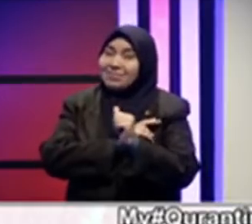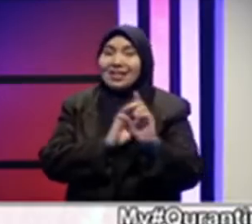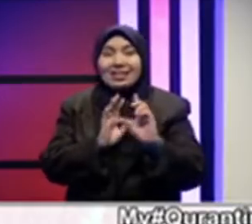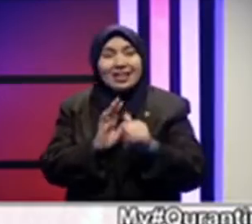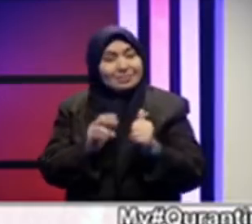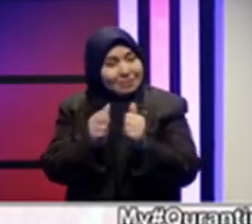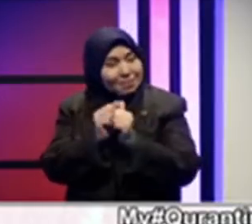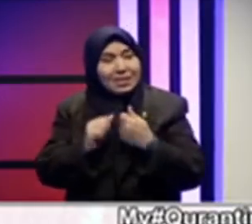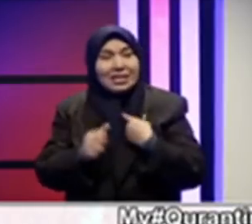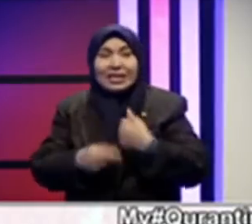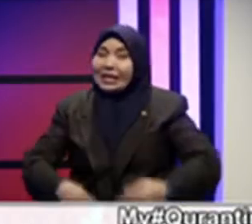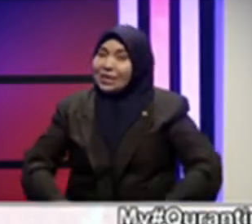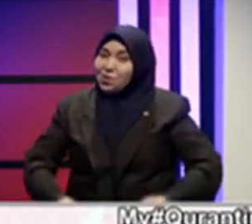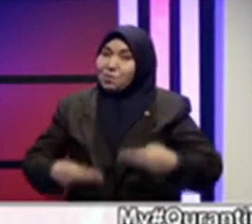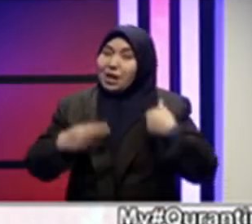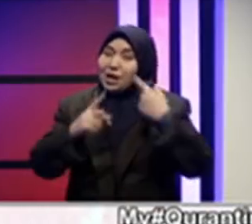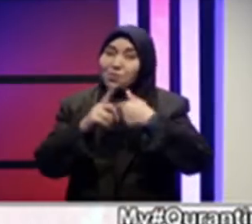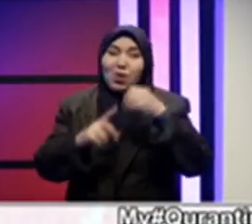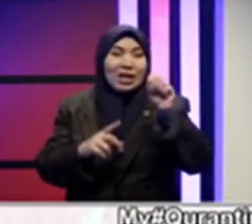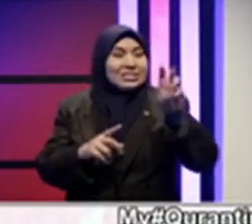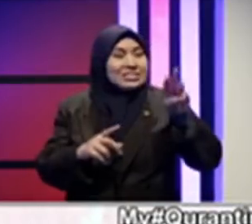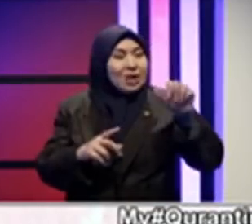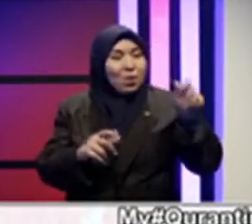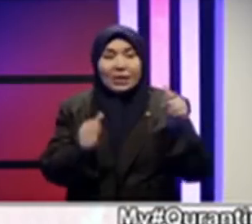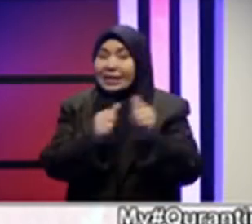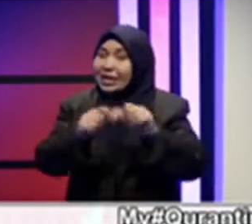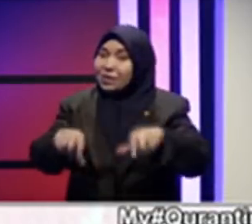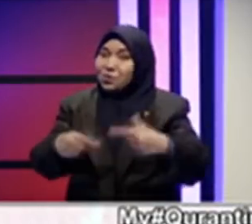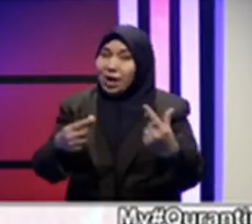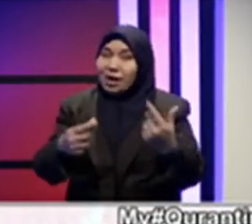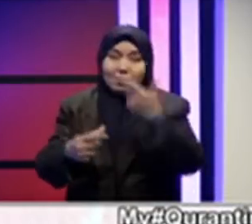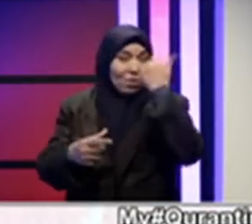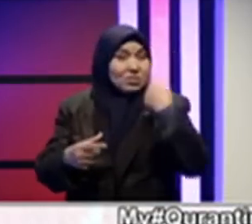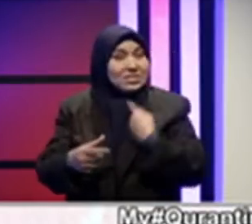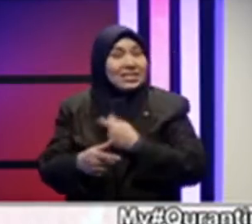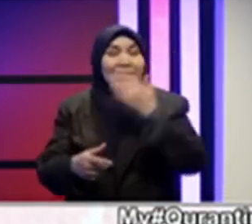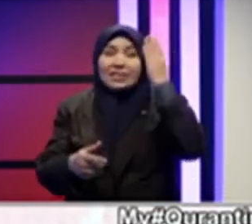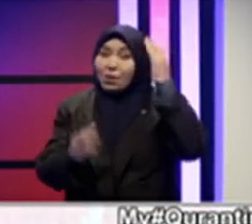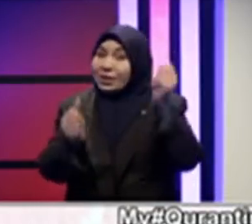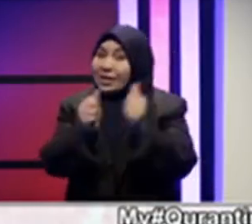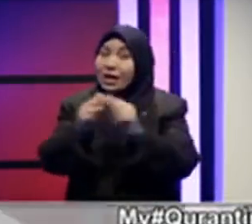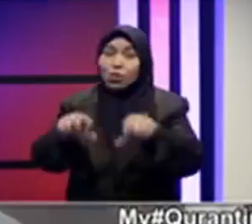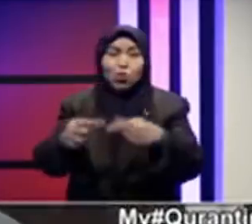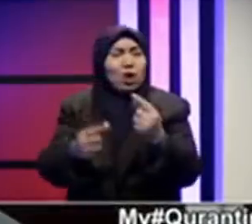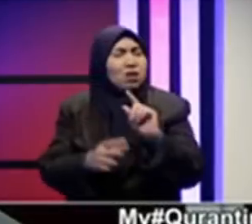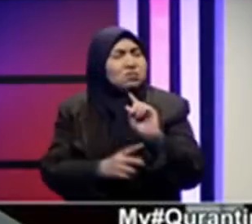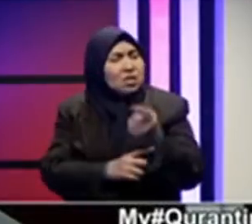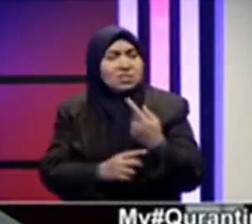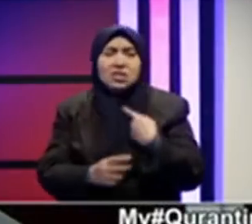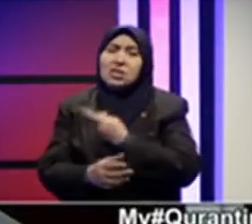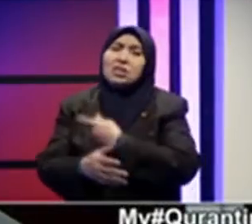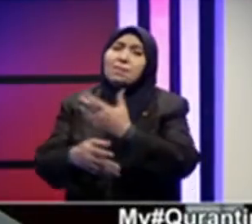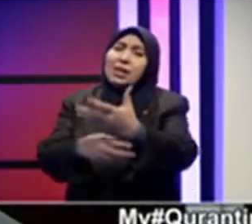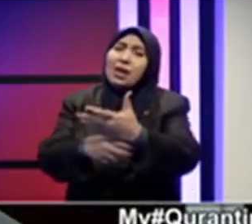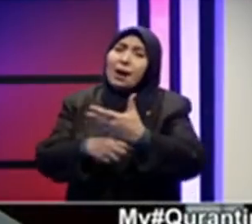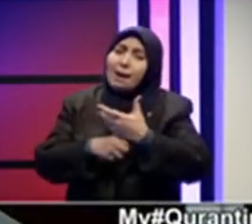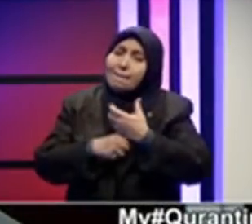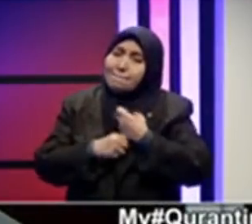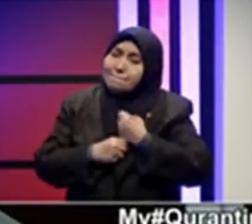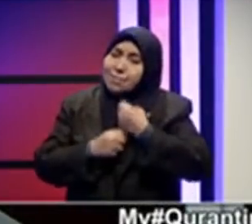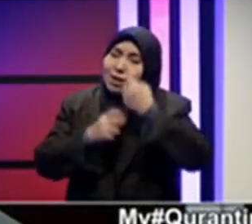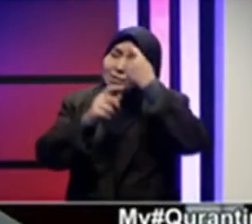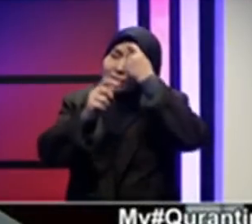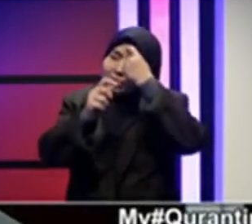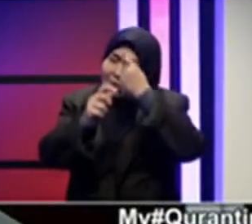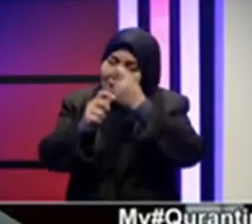kita hidupkan bulan Syawal ini dengan Al-Quran, kerana kita tahu bahawa dengan Quran ini sajalah kita mendapat ketauhidan